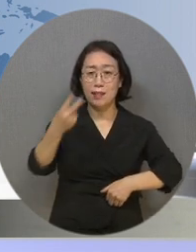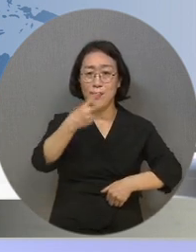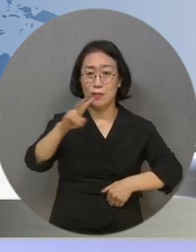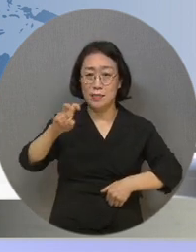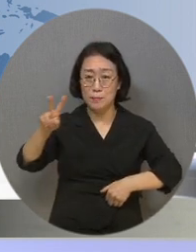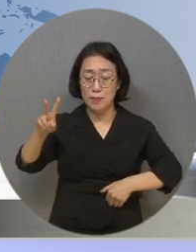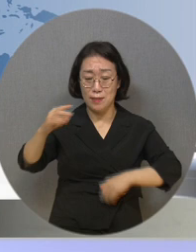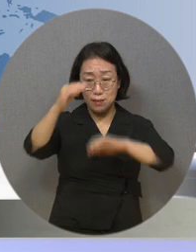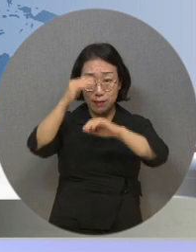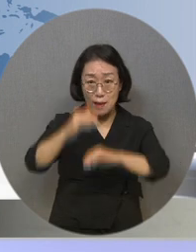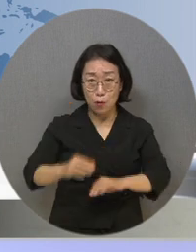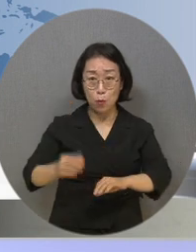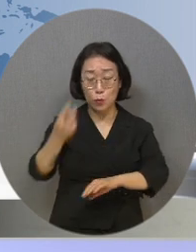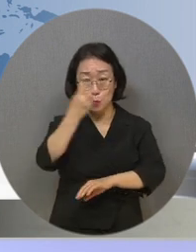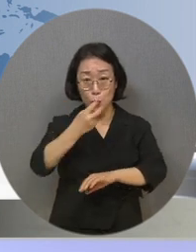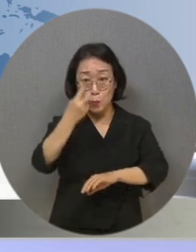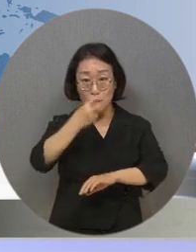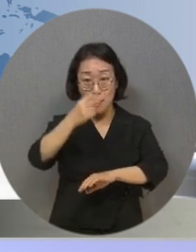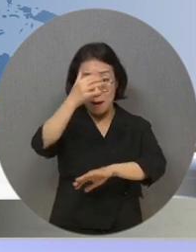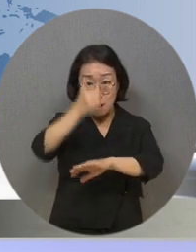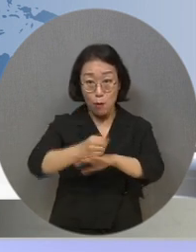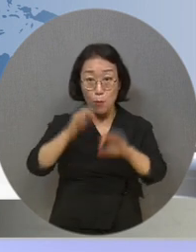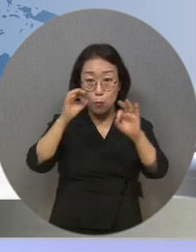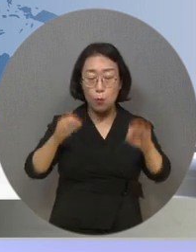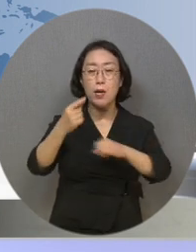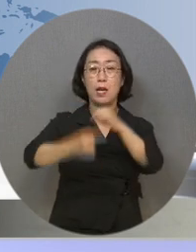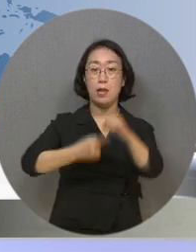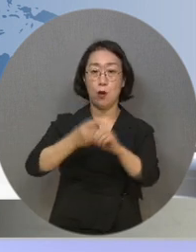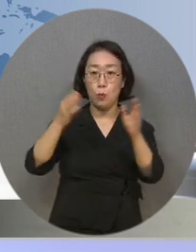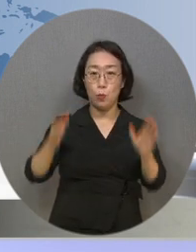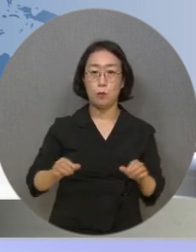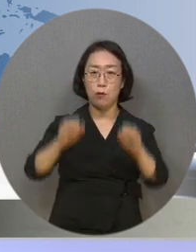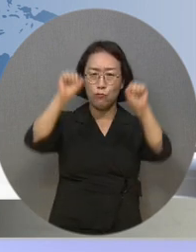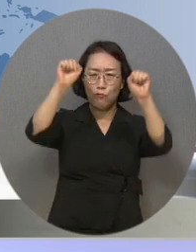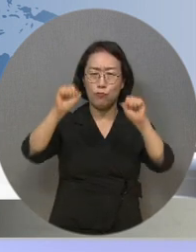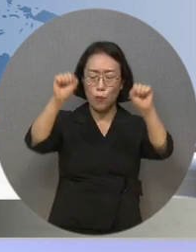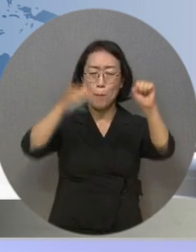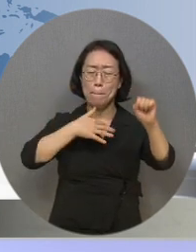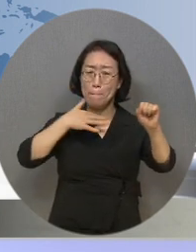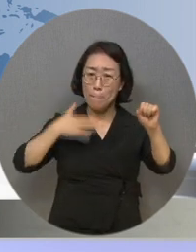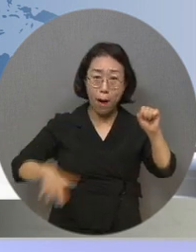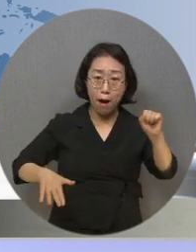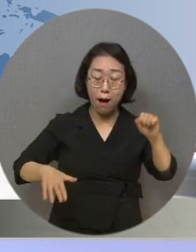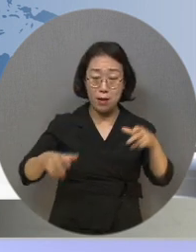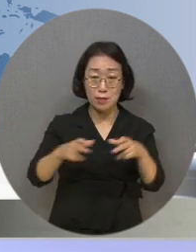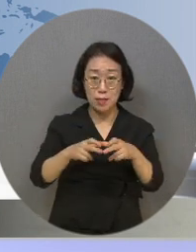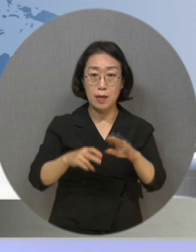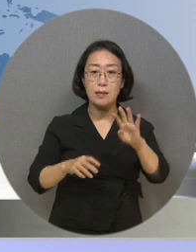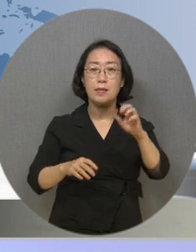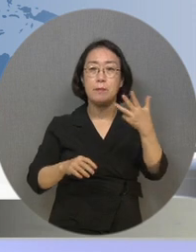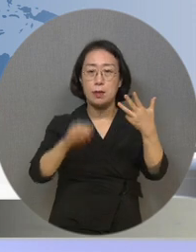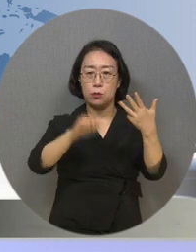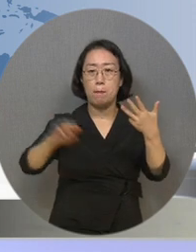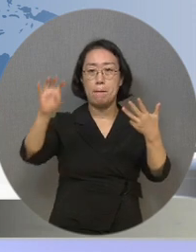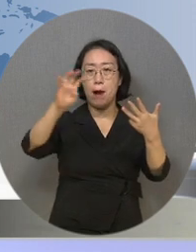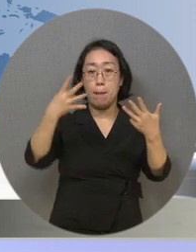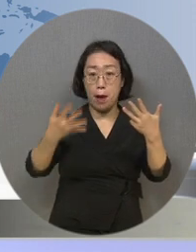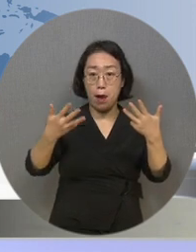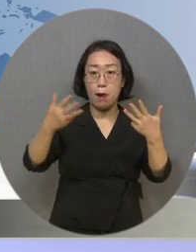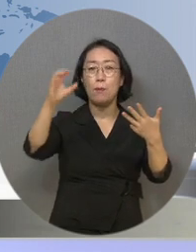장애인 생활체육조사 결과에 따르면 최근 1년간 운동한 적이 없다는 응답이